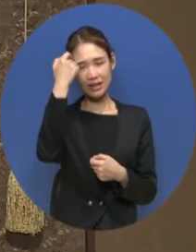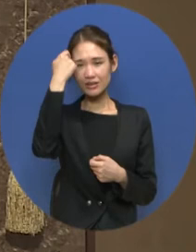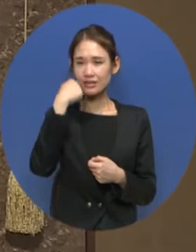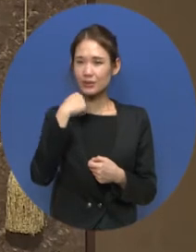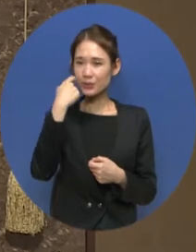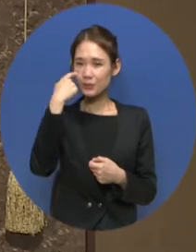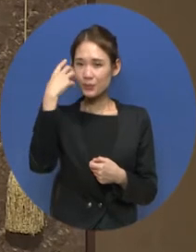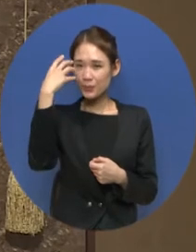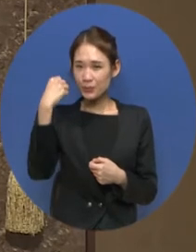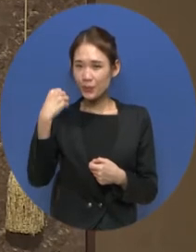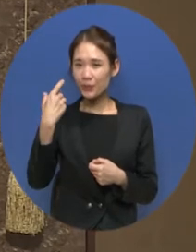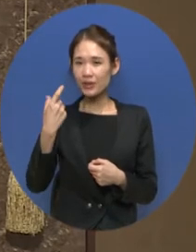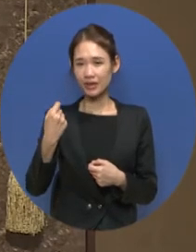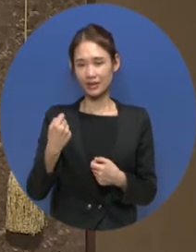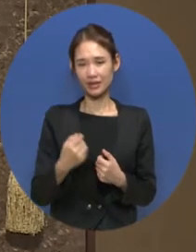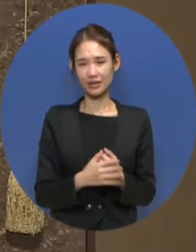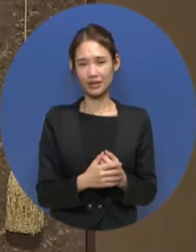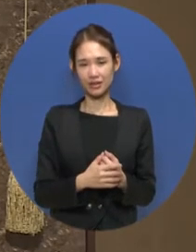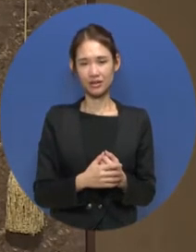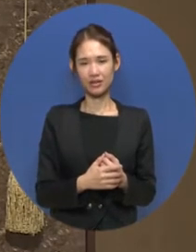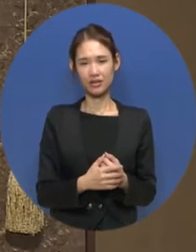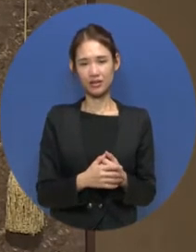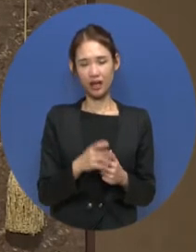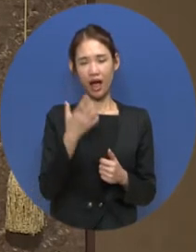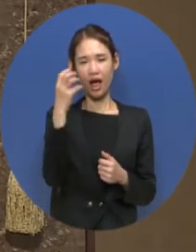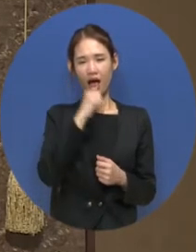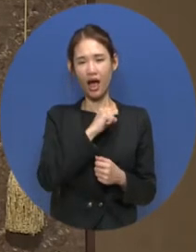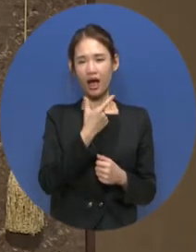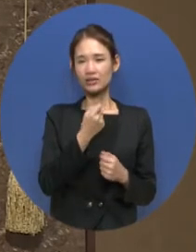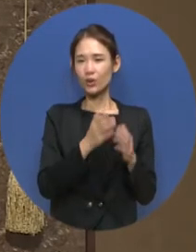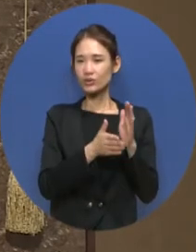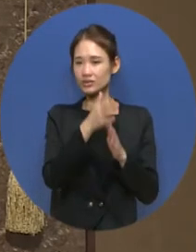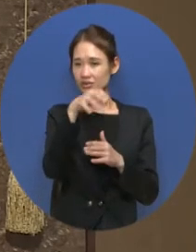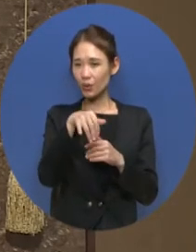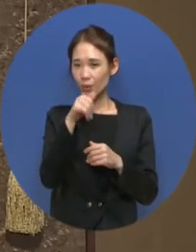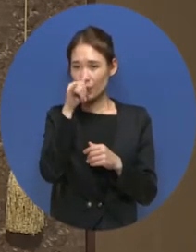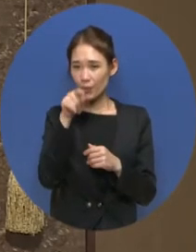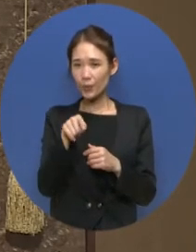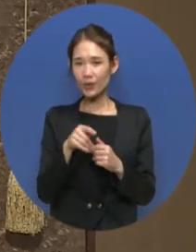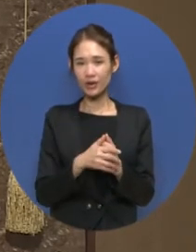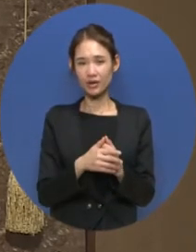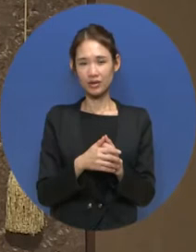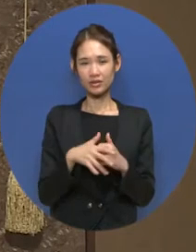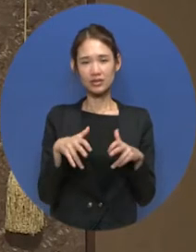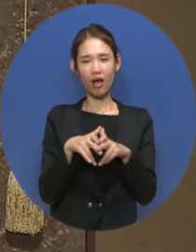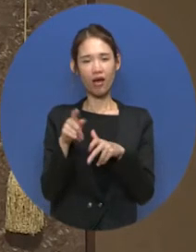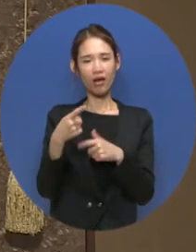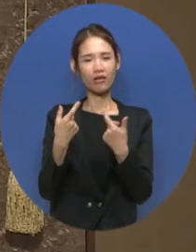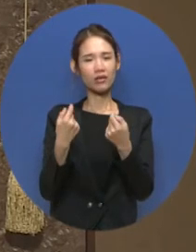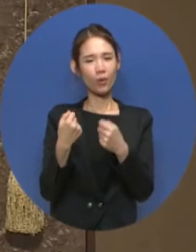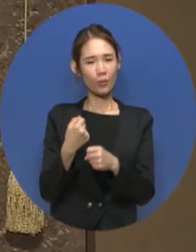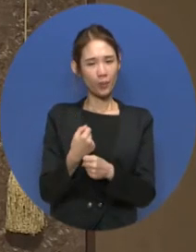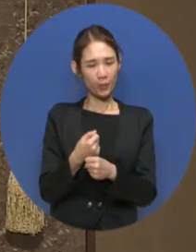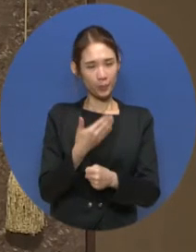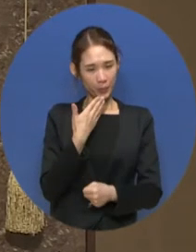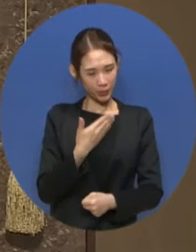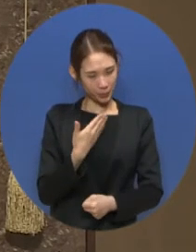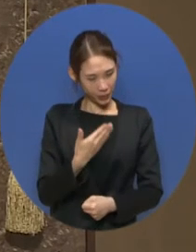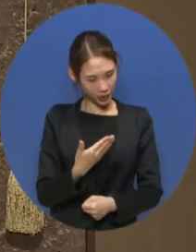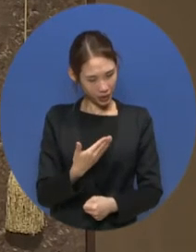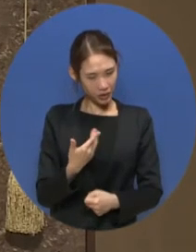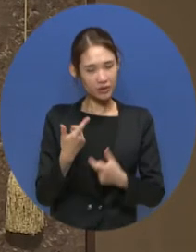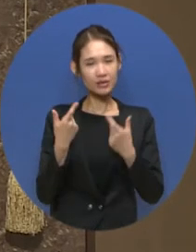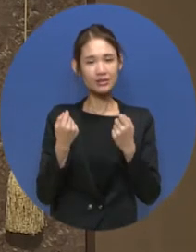이제 보는 것 같아요. 그래서 이런 시설들이 있었어. 혹은 또 장애인들이 이런 것도 만들 수 있어라는 이제